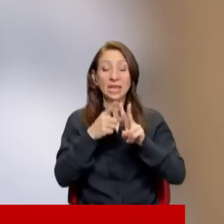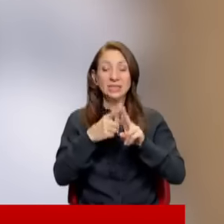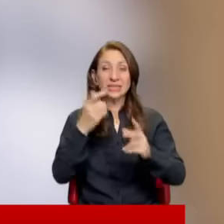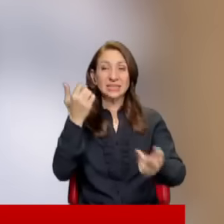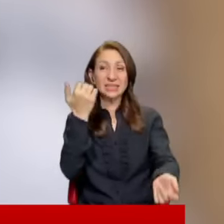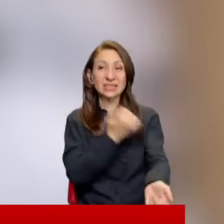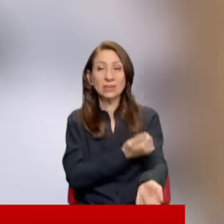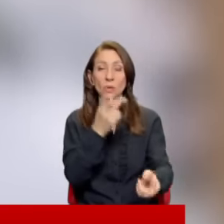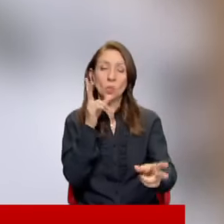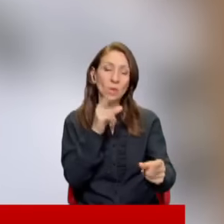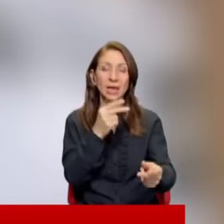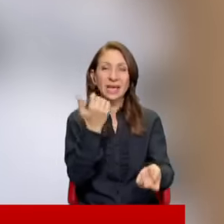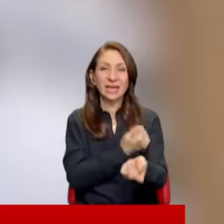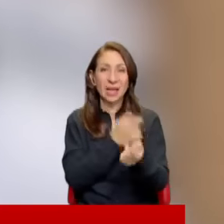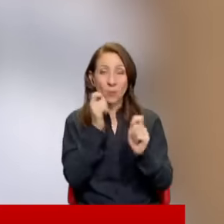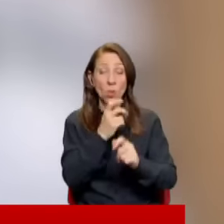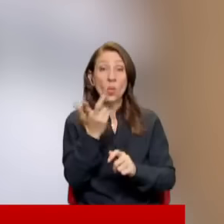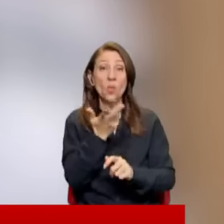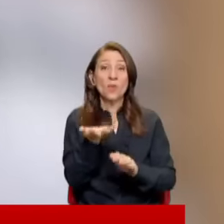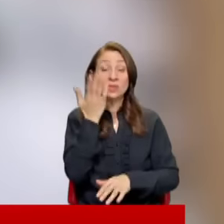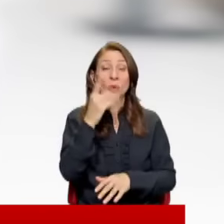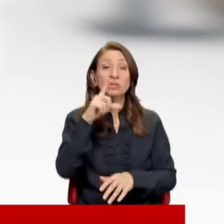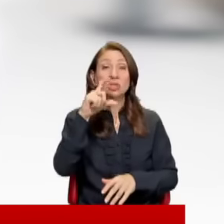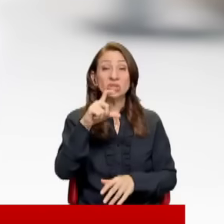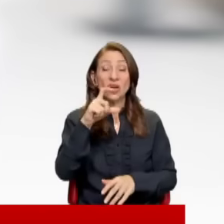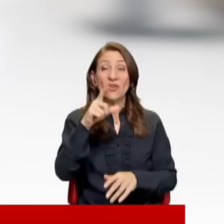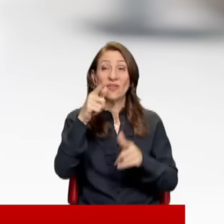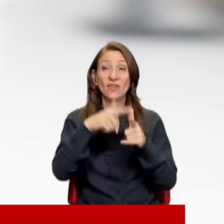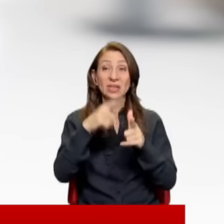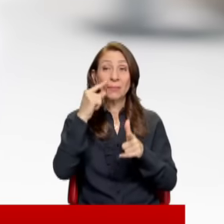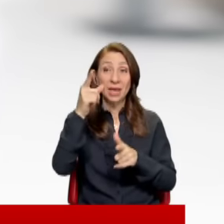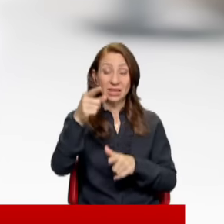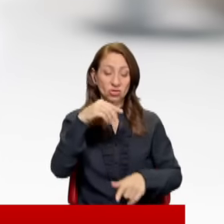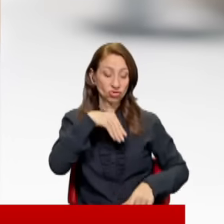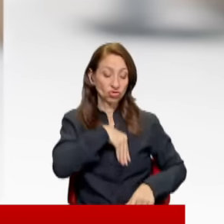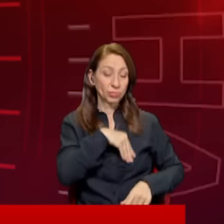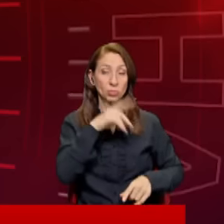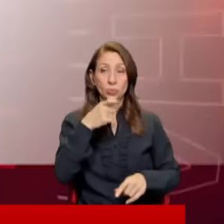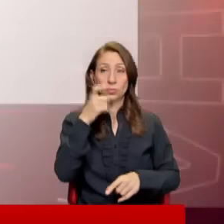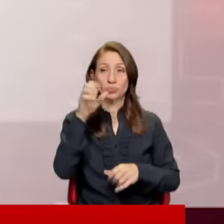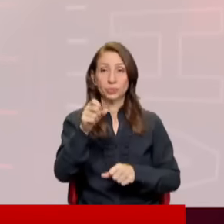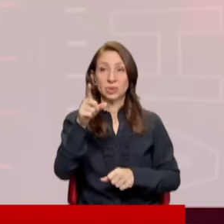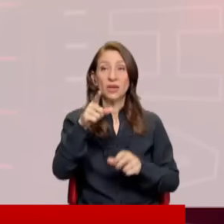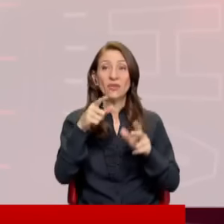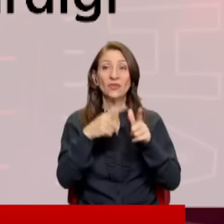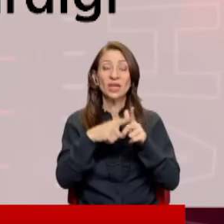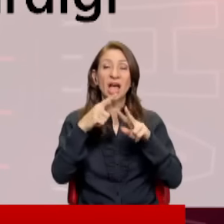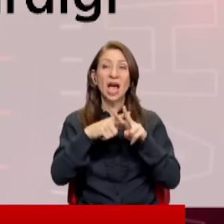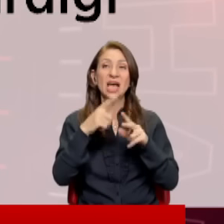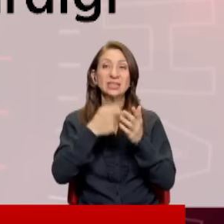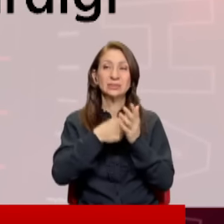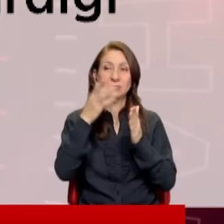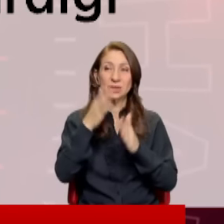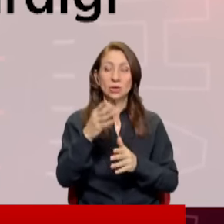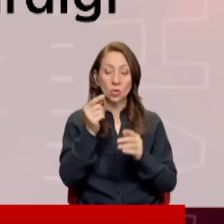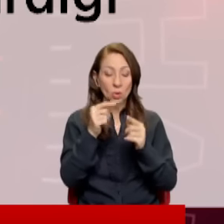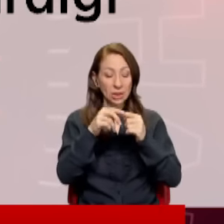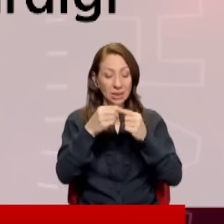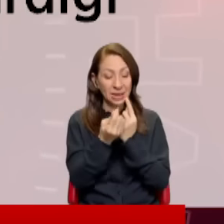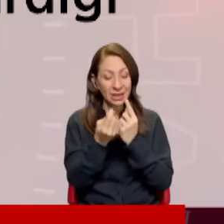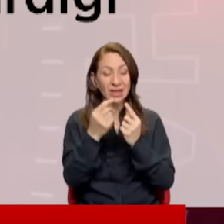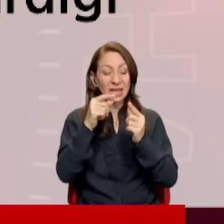iğnesi yapıldığı iddia ediliyor o ilacın şişesi Fatih A'nın cebinde bulundu Fatiha ağ isimli şahsın uç kısmı